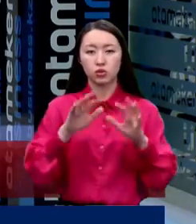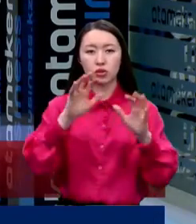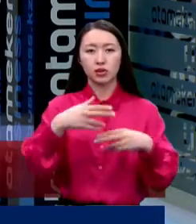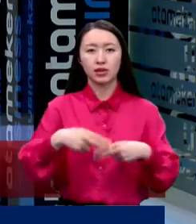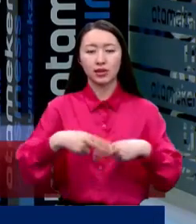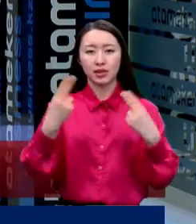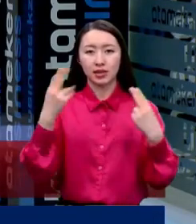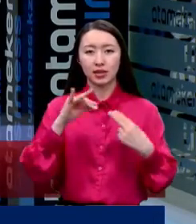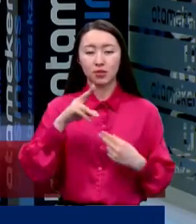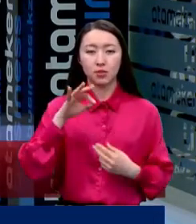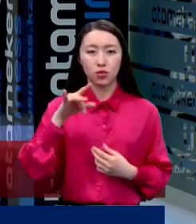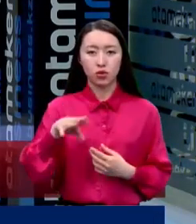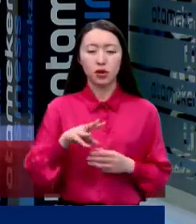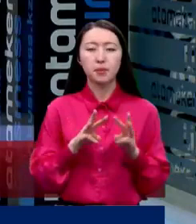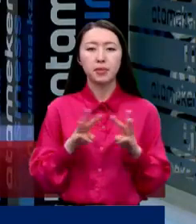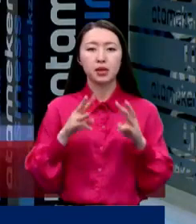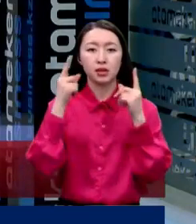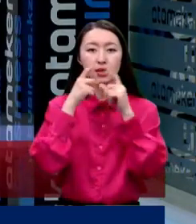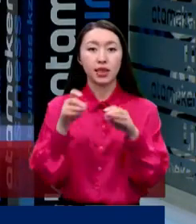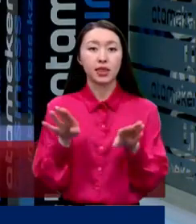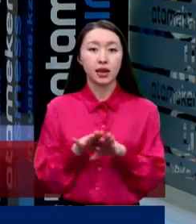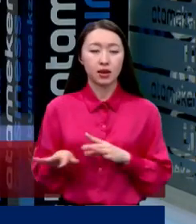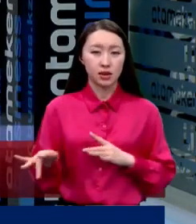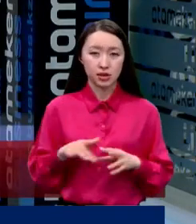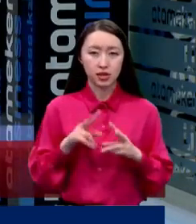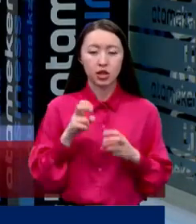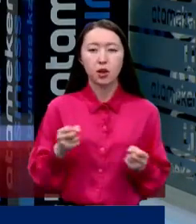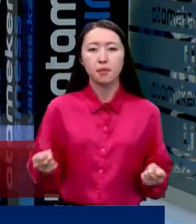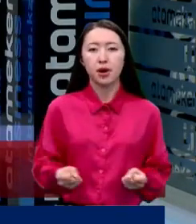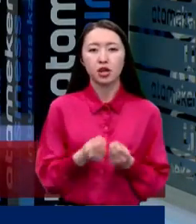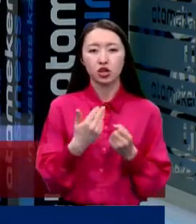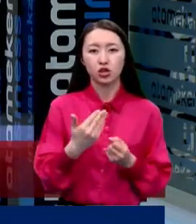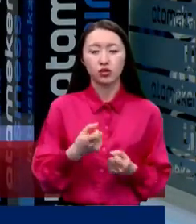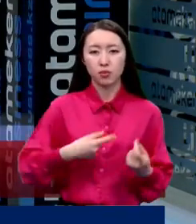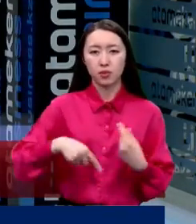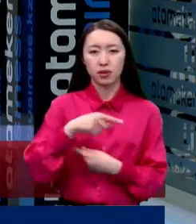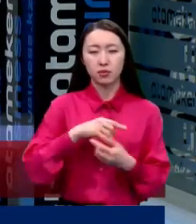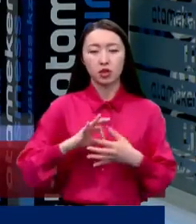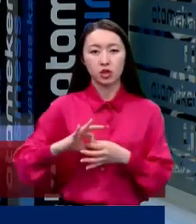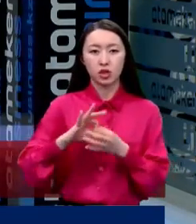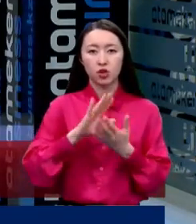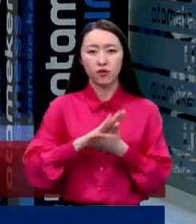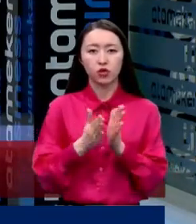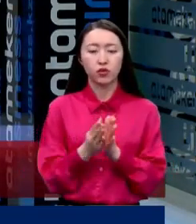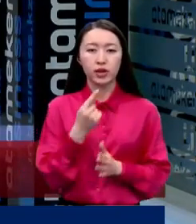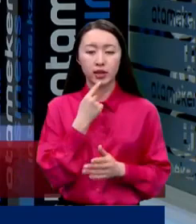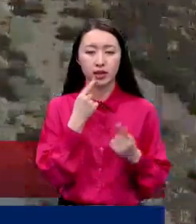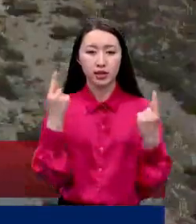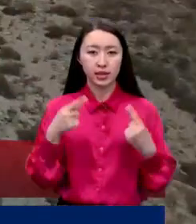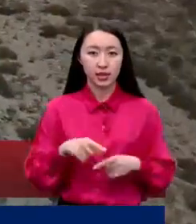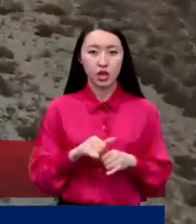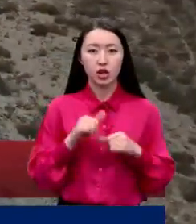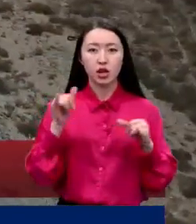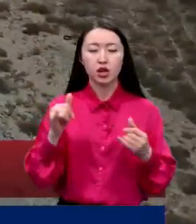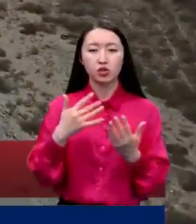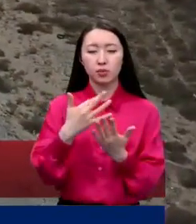ЕЭК Андрей Слепнев заявил, что такая мера является актом поддержки предпринимателей Союза в условиях кризиса. Расширят